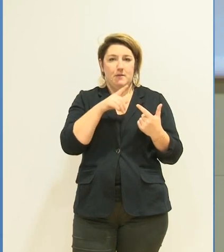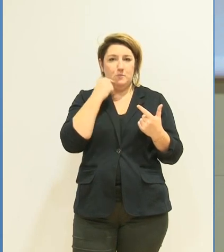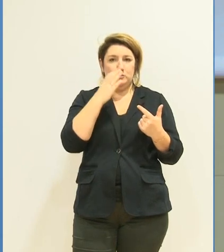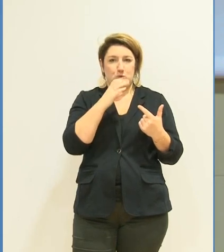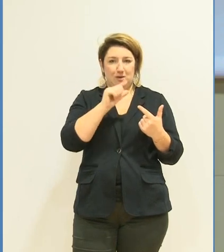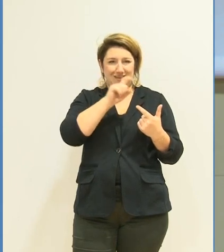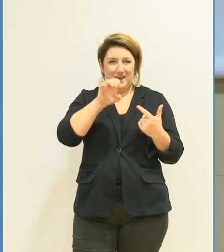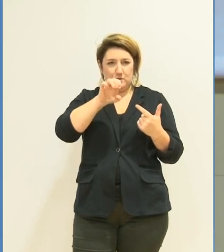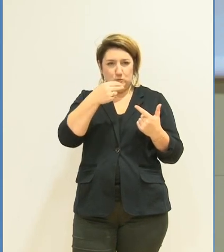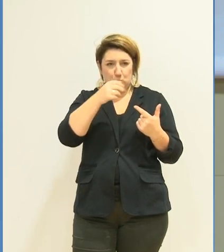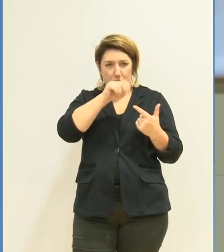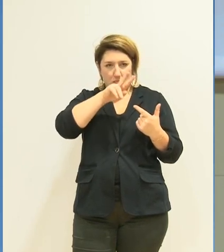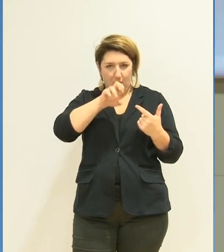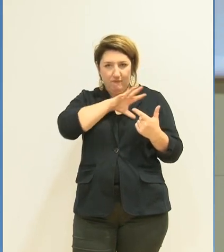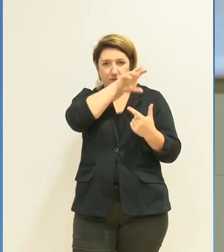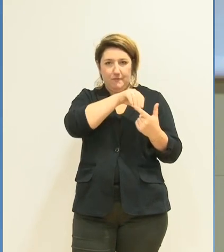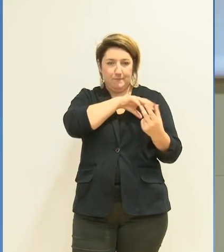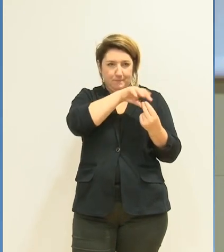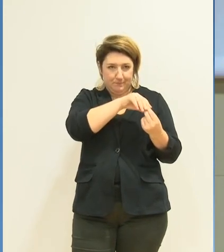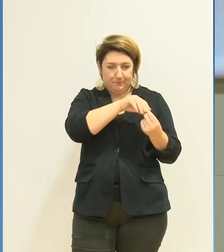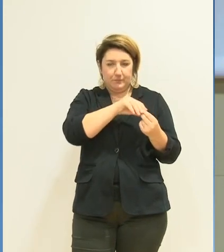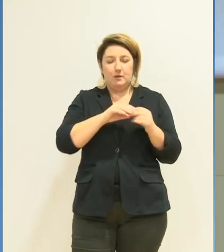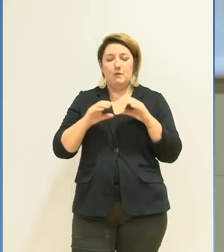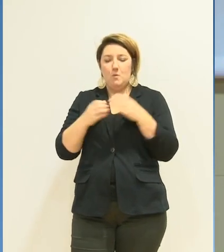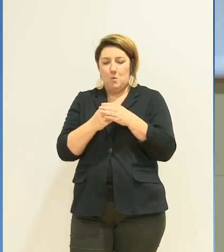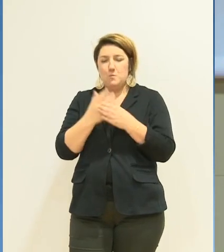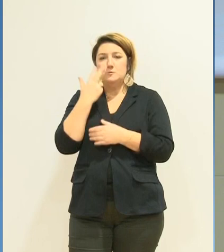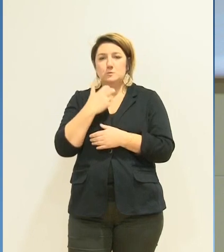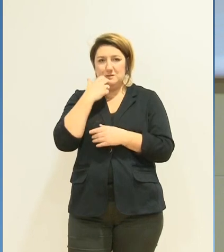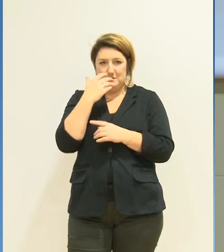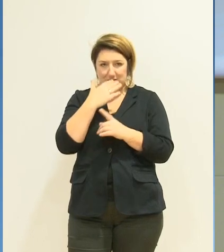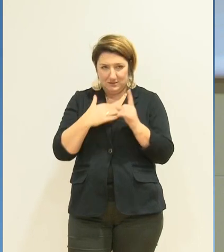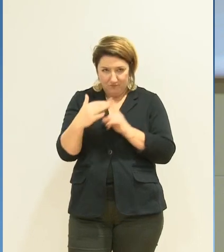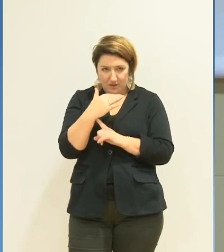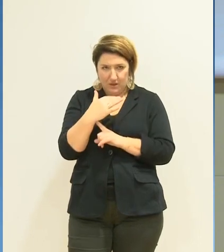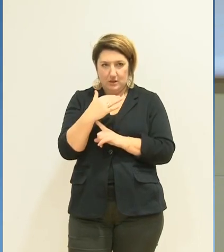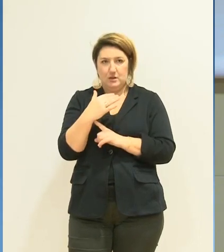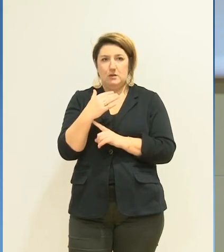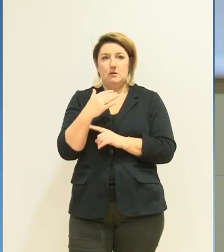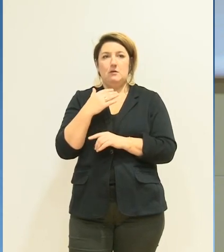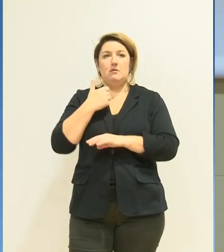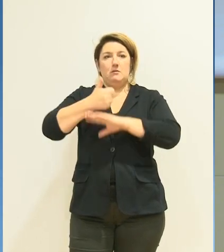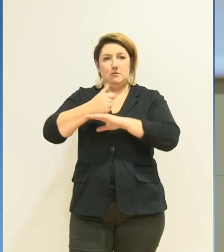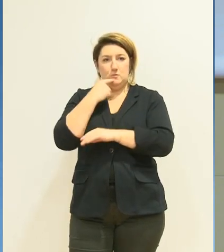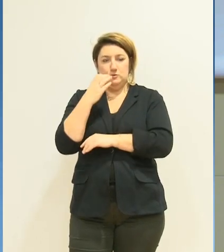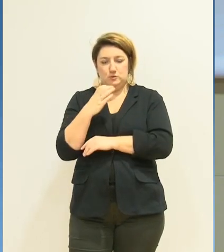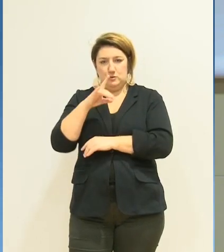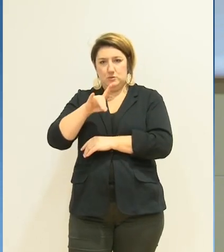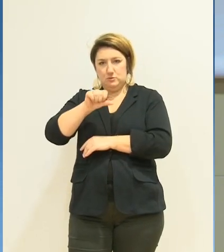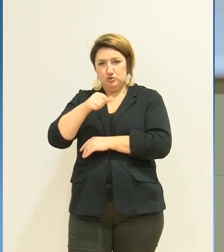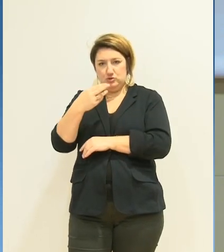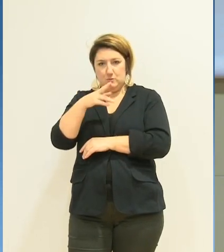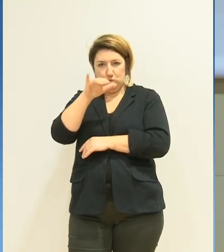cazenave un groupe donc société civile portait donc par matthieu chamussy société